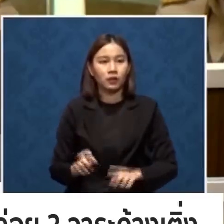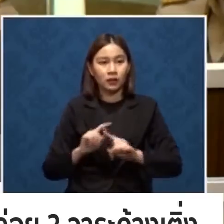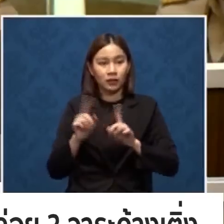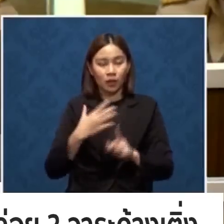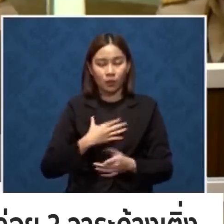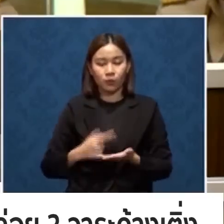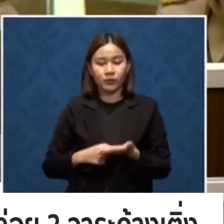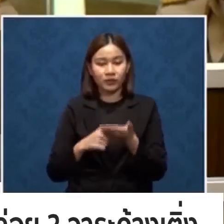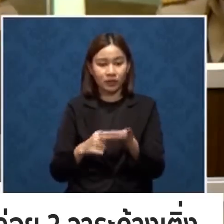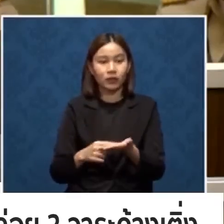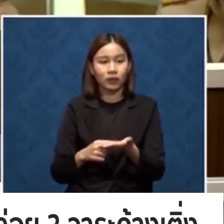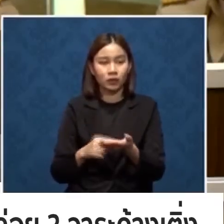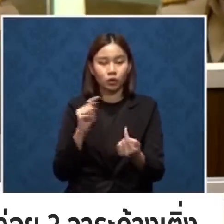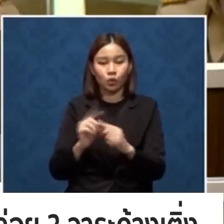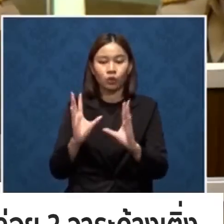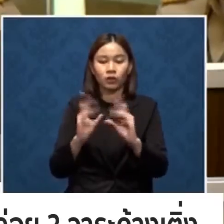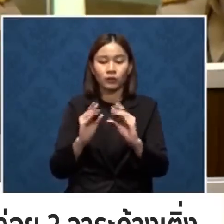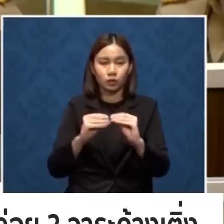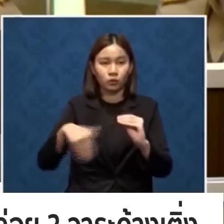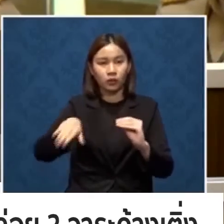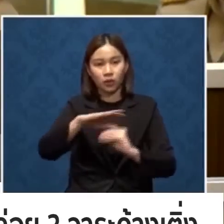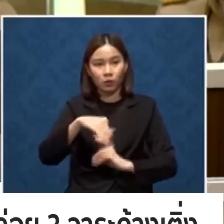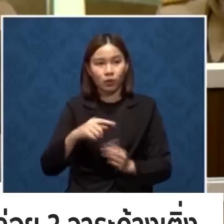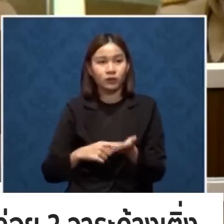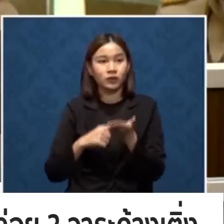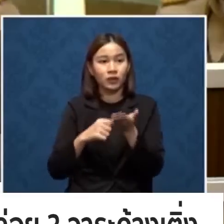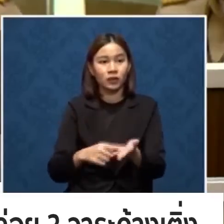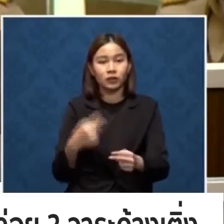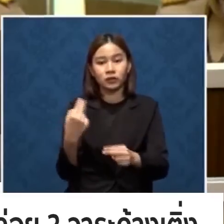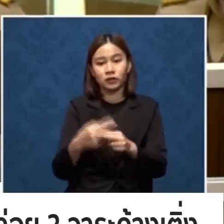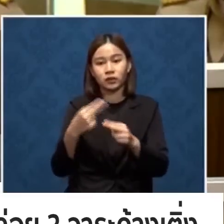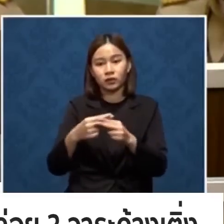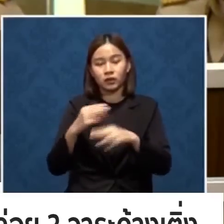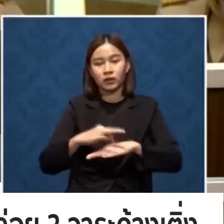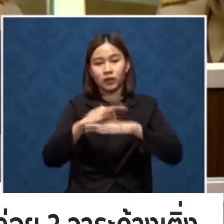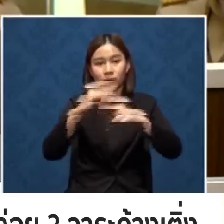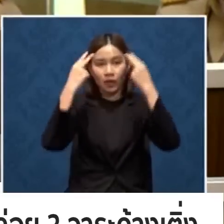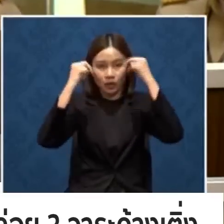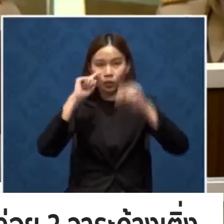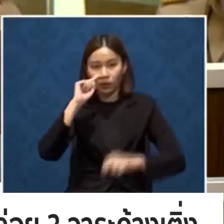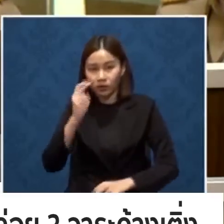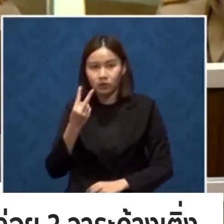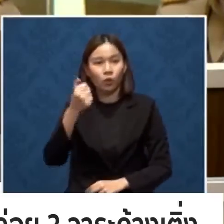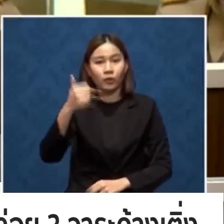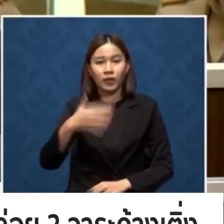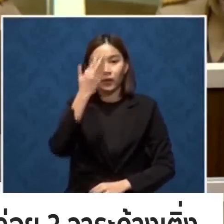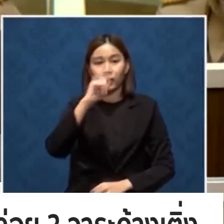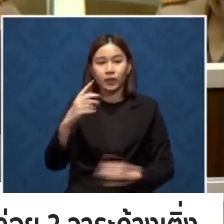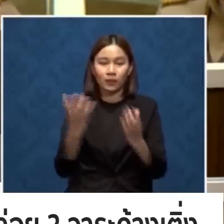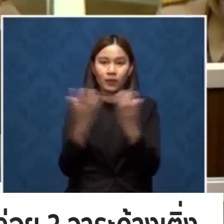ที่ผมเสนอกราบเรียนที่ประชุมนั้นเป็นเรื่องเสนอชื่อนายกตีซ้ำไม่ได้เพราะด้วยการขัดต่อรัฐธรรมนู